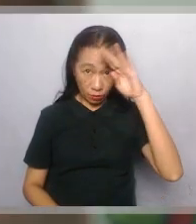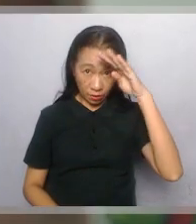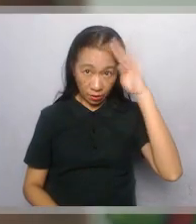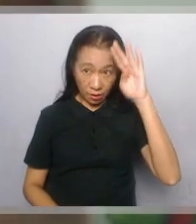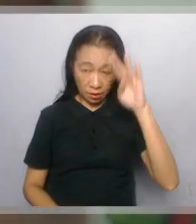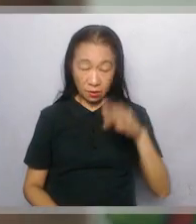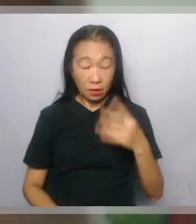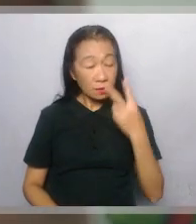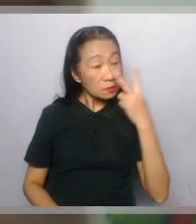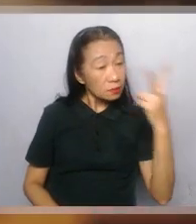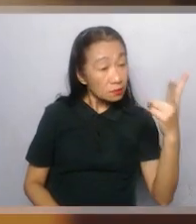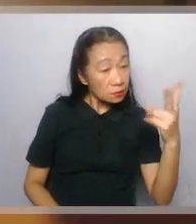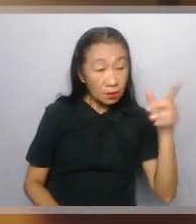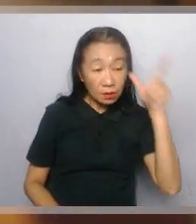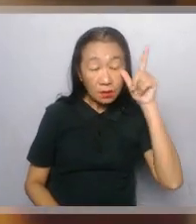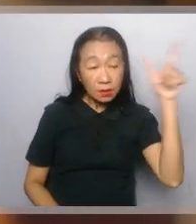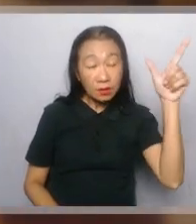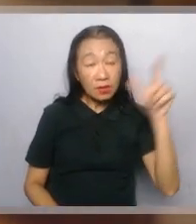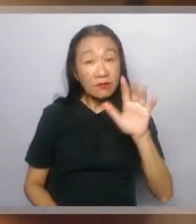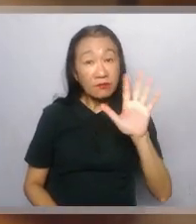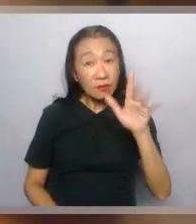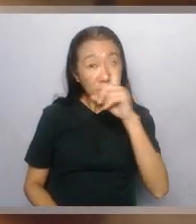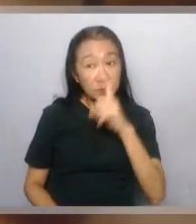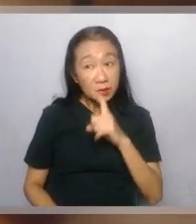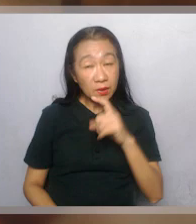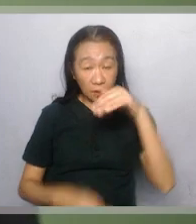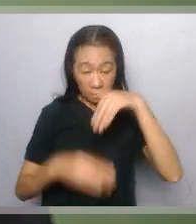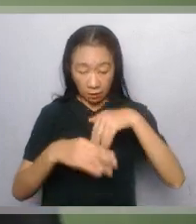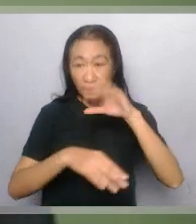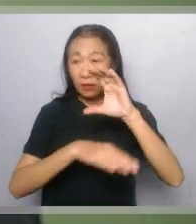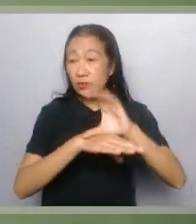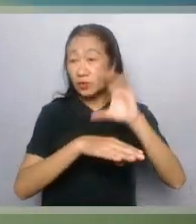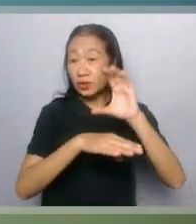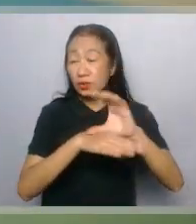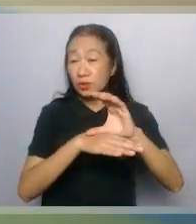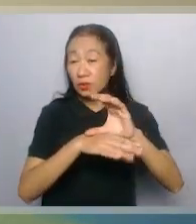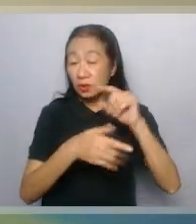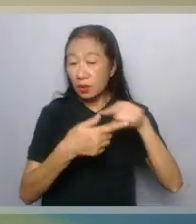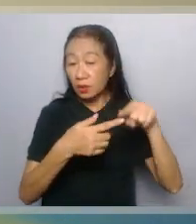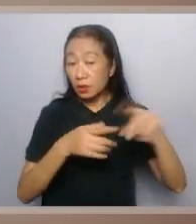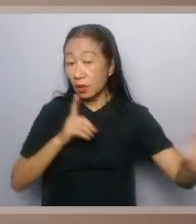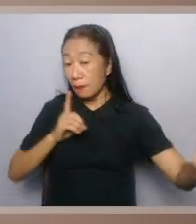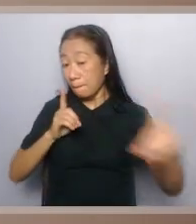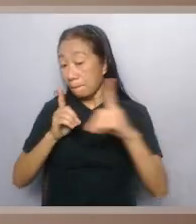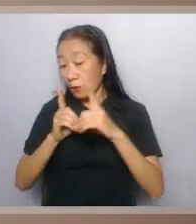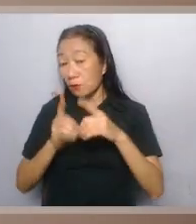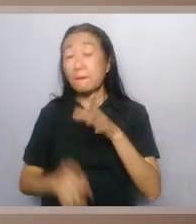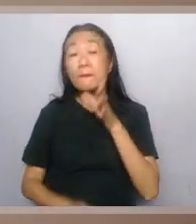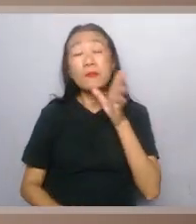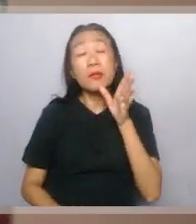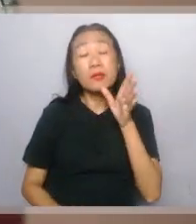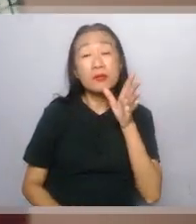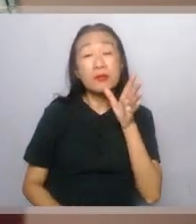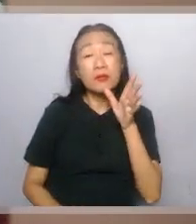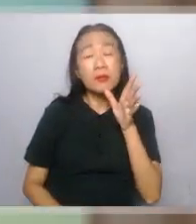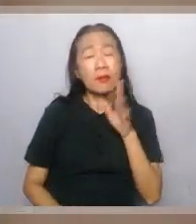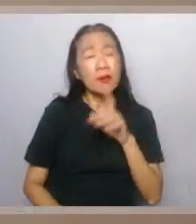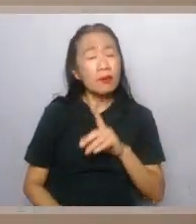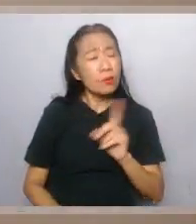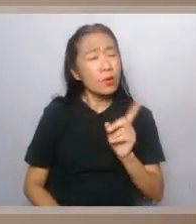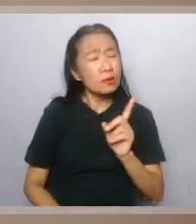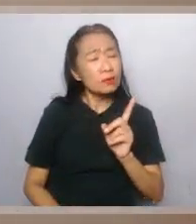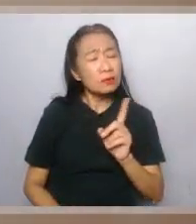Leo noon. He is 5 years old sa loob ng simbahan. And then, in-approach ko si Mami